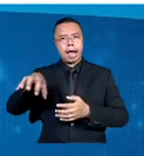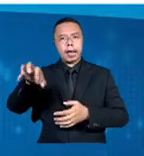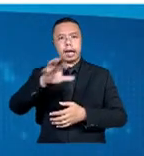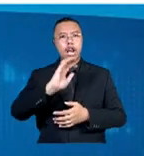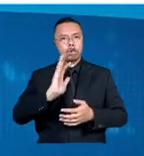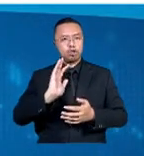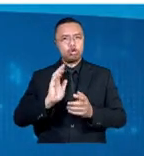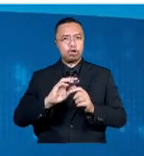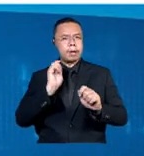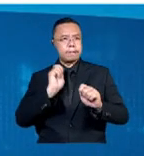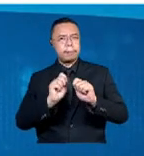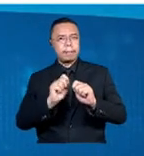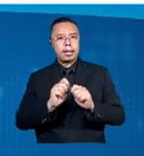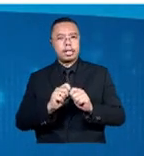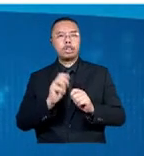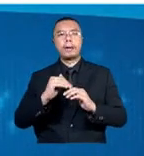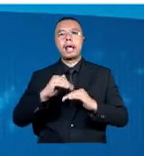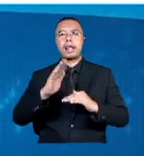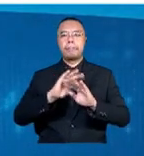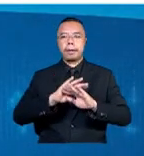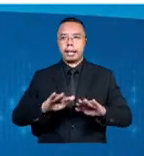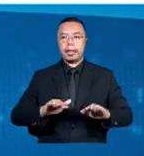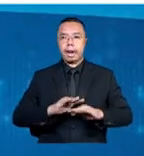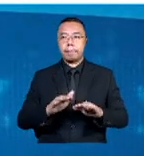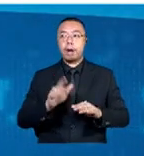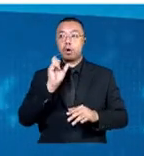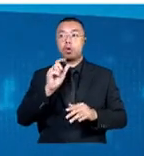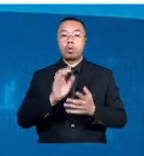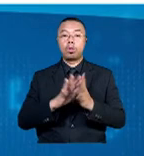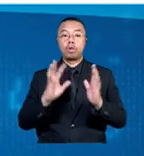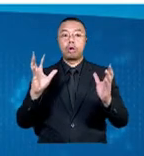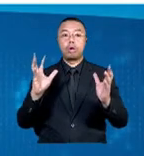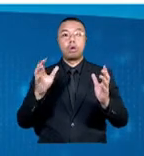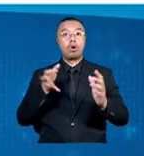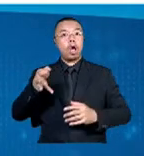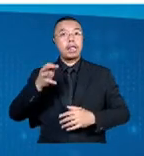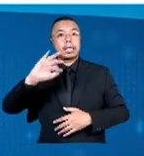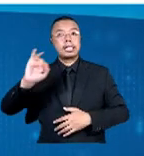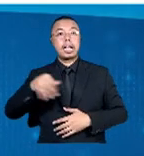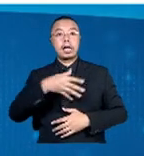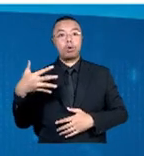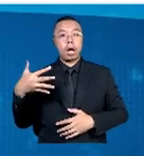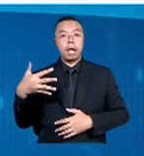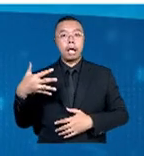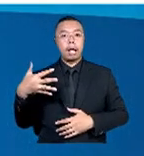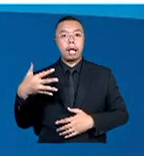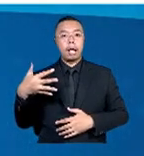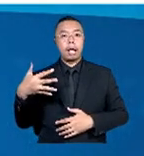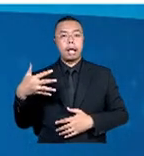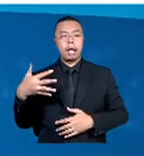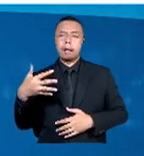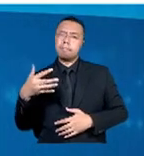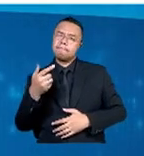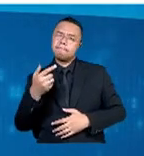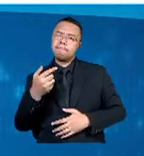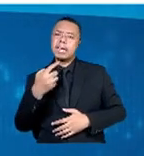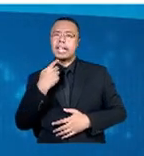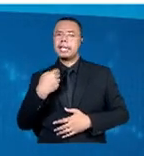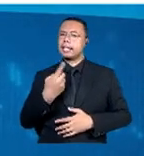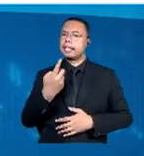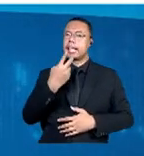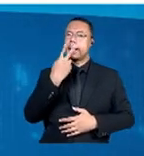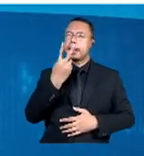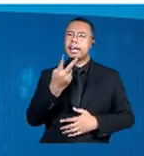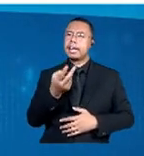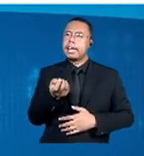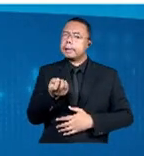memodifikasi supaya lebih ramah untuk teman-teman disabilitas. Kalau untuk Kota Jayapura ya Pak, mengencampingkan dulu apa yang